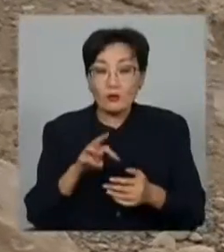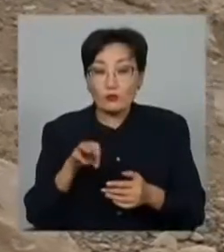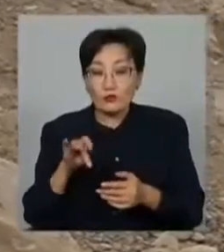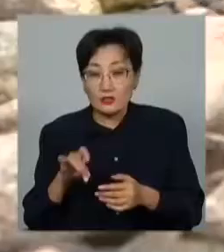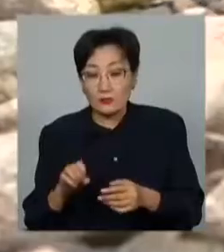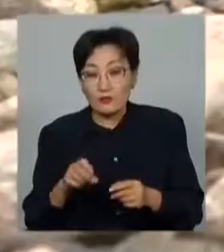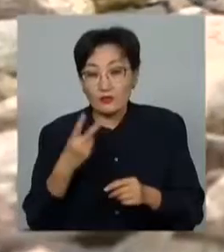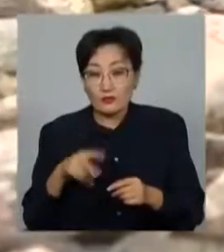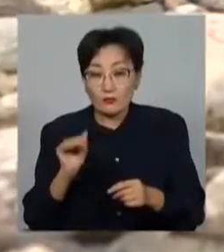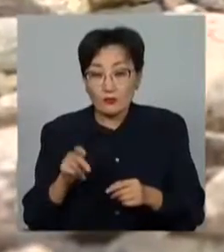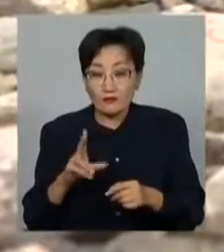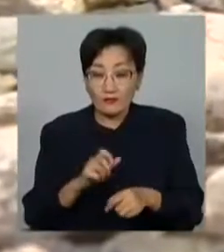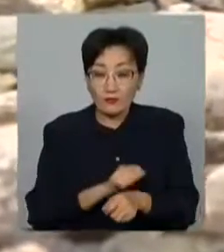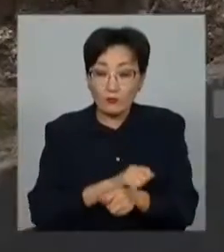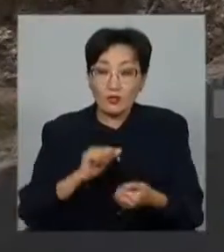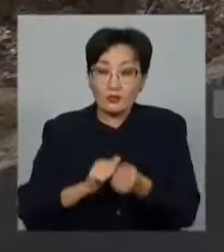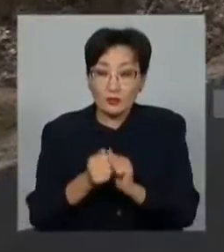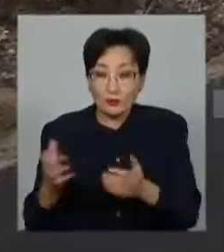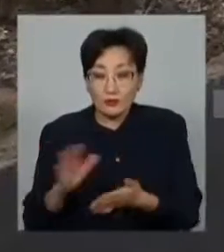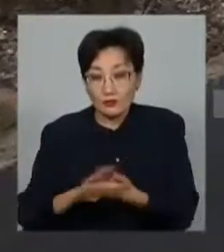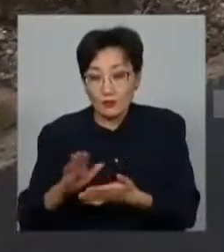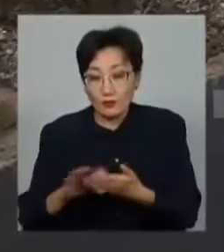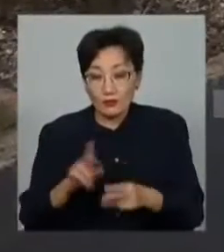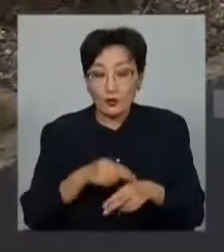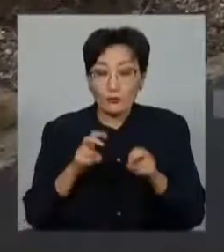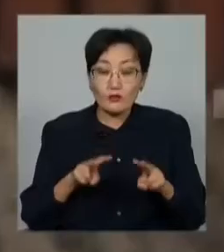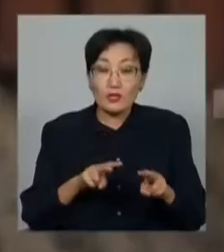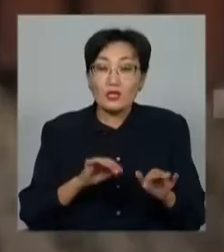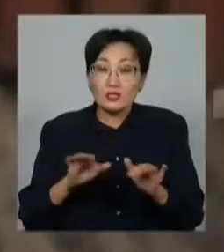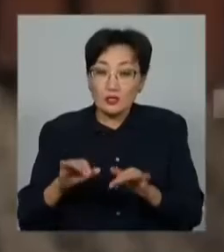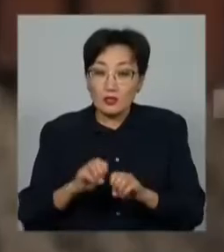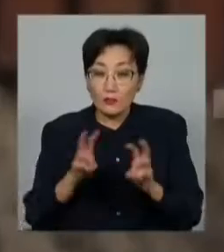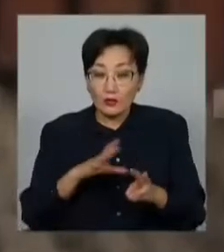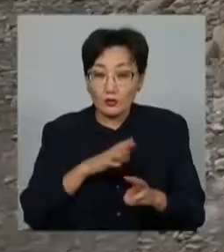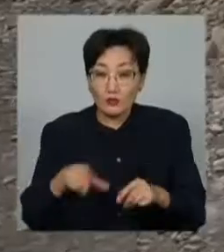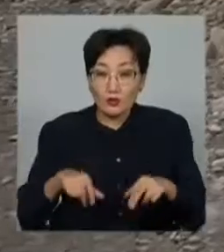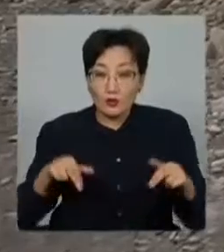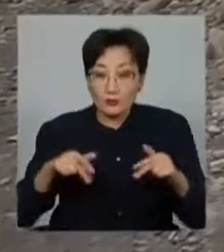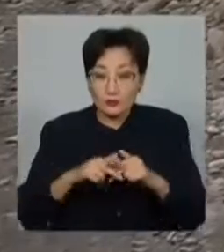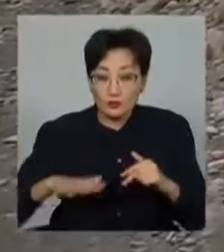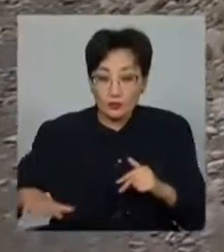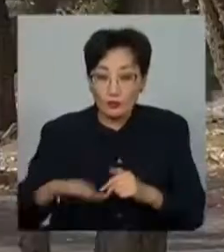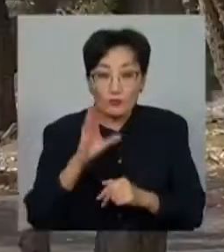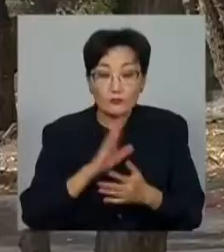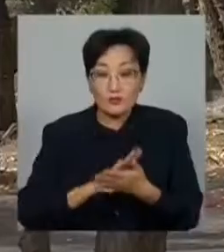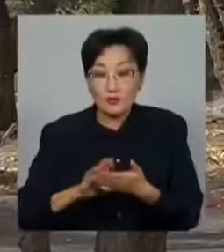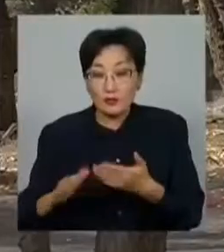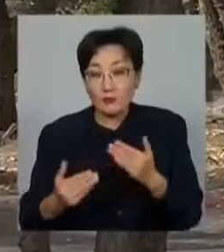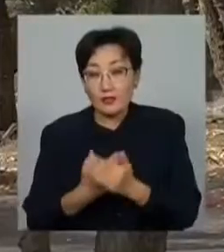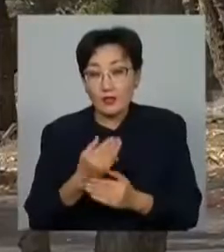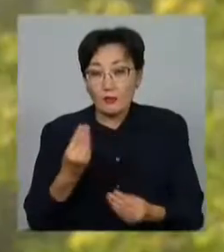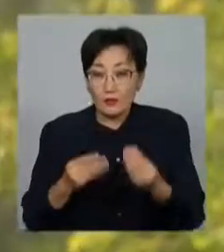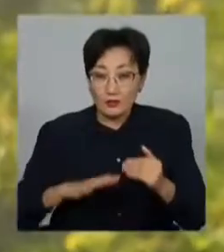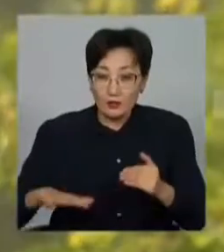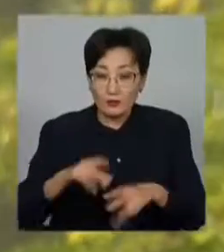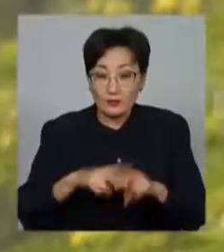бөлек 20,000 текше метр тас шығарылып, қауіпсіздік шаралары қамтамасыз етілген. Жағалаудың адамдар жүретін бөлігіне су жаңа балалар алаңы